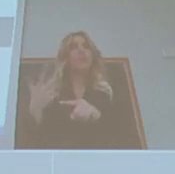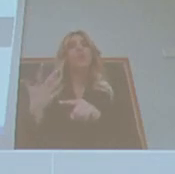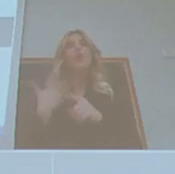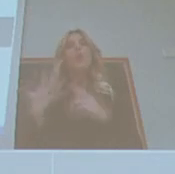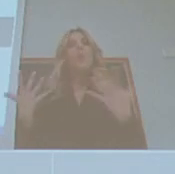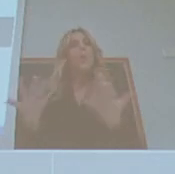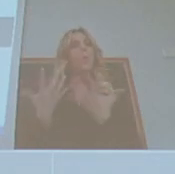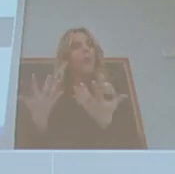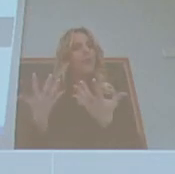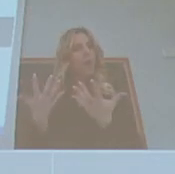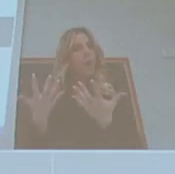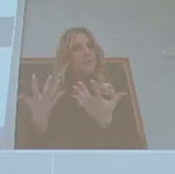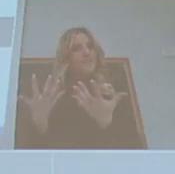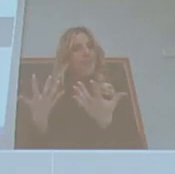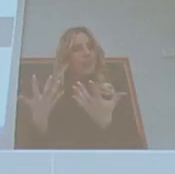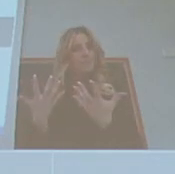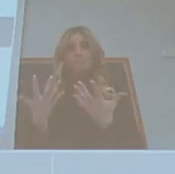di contingente?